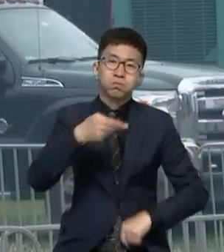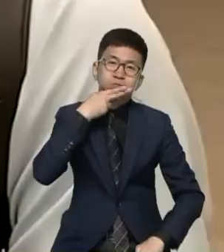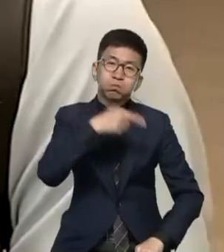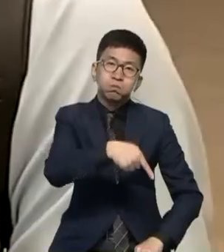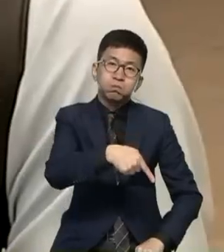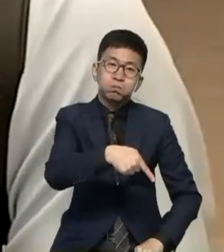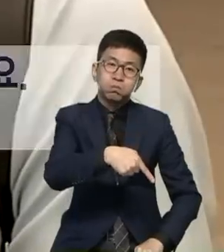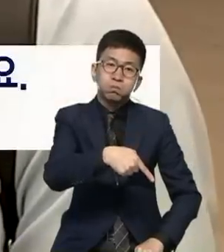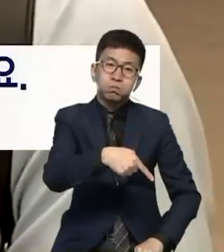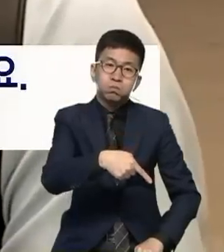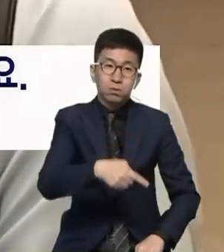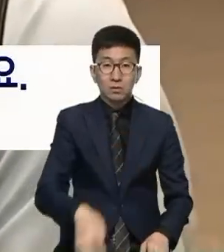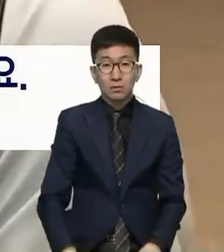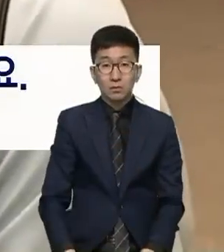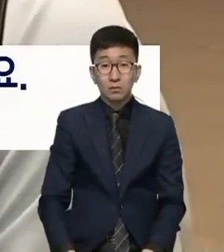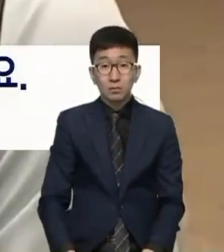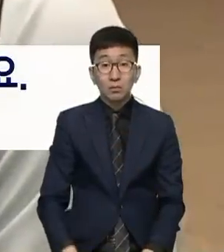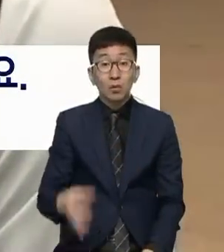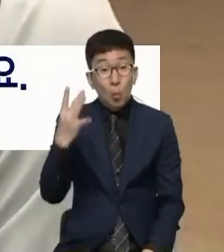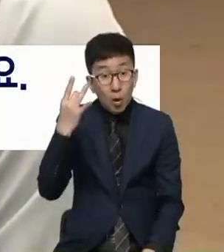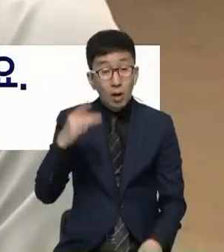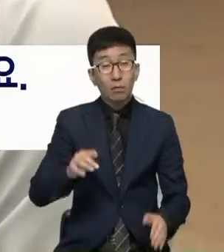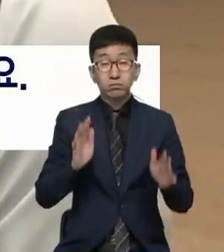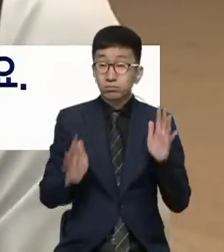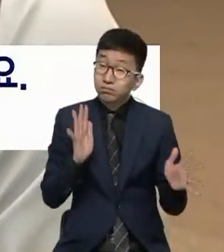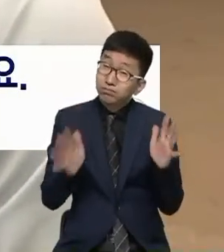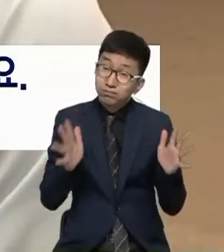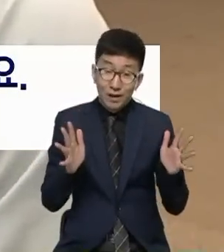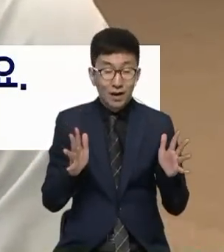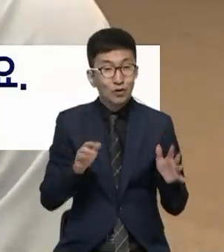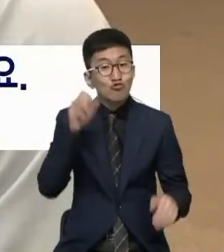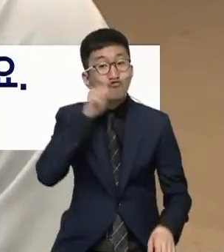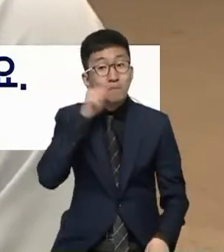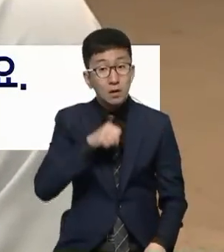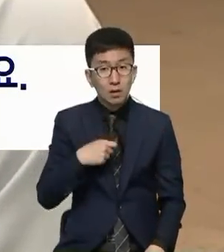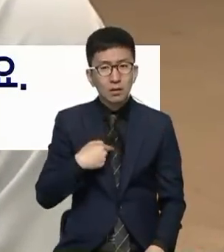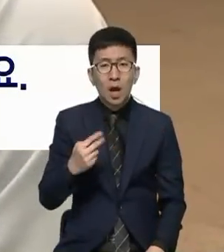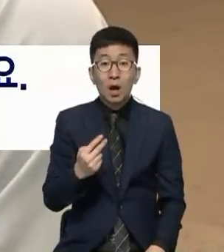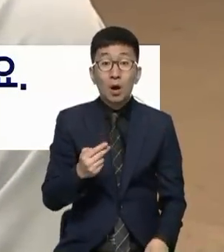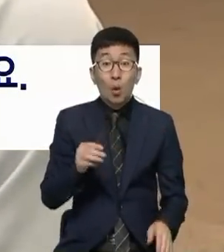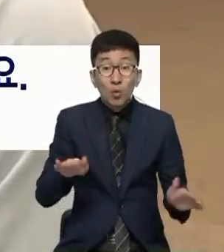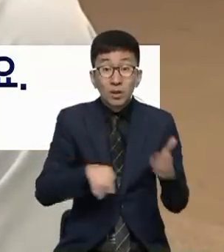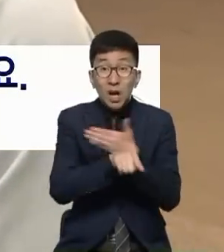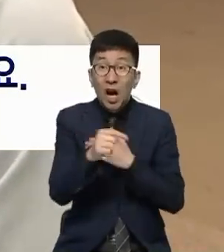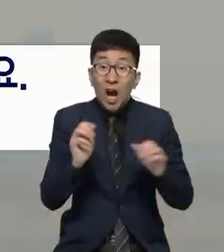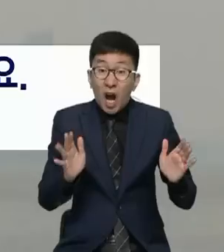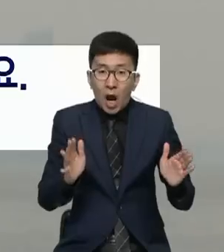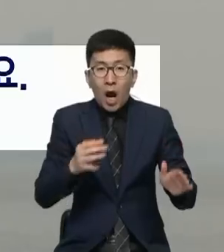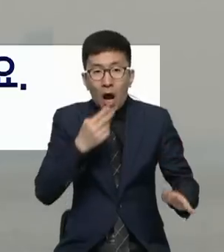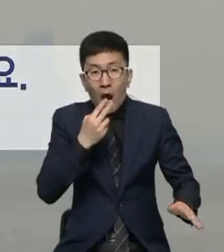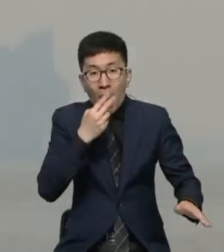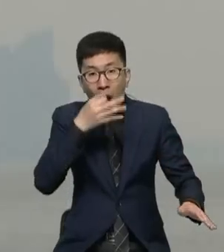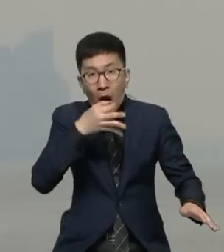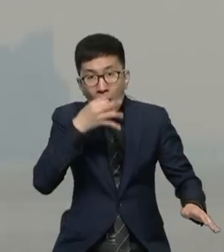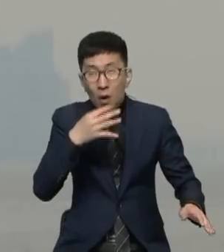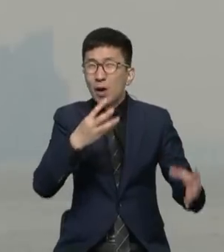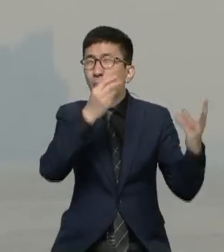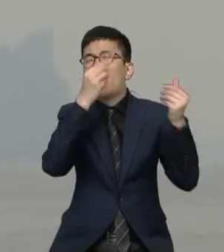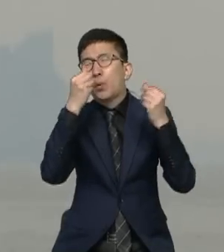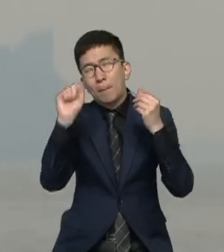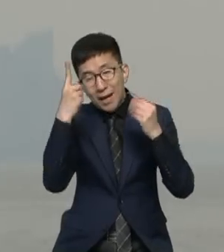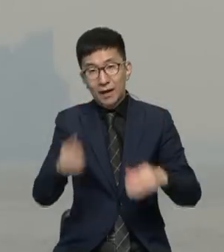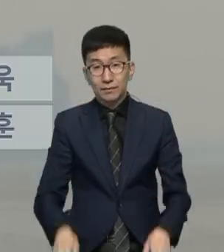없습니다. When I walked outside, I was like short of breath, which usually doesn't happen to me, but it's like super dusty. 최악의